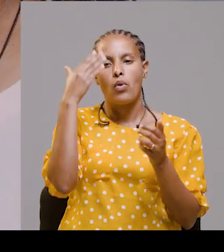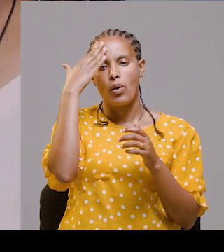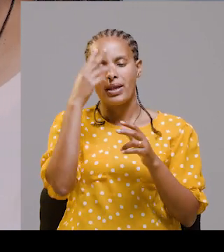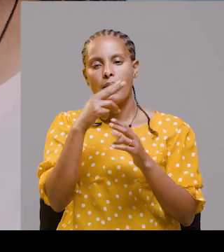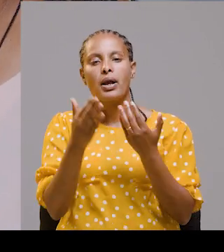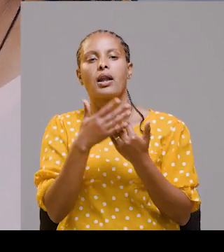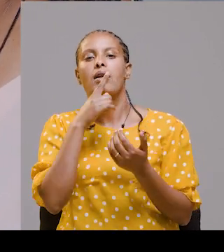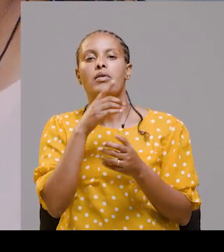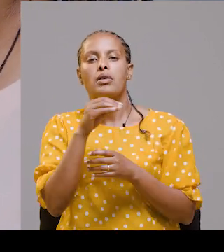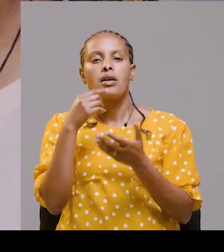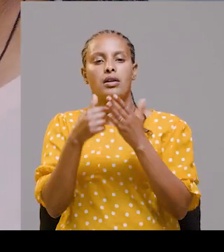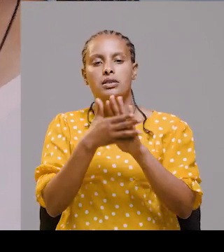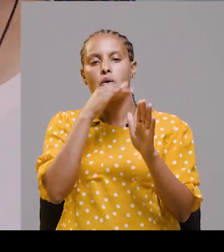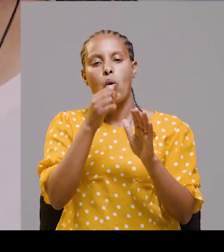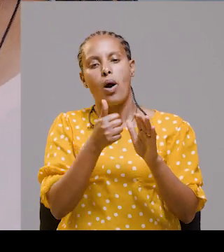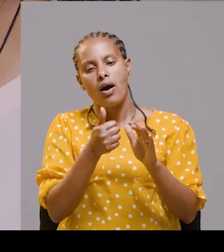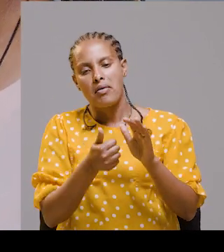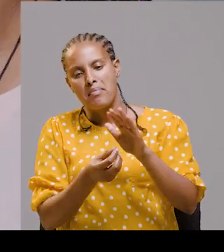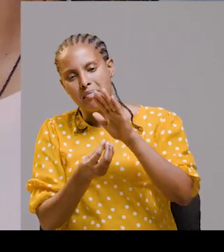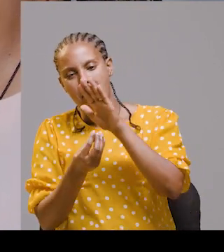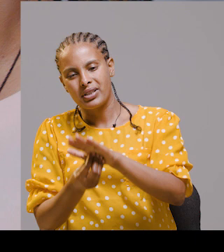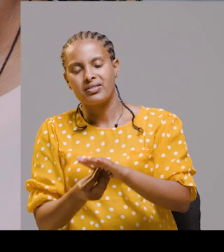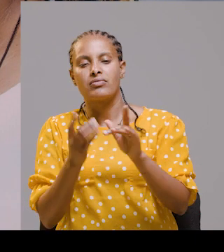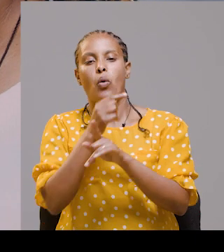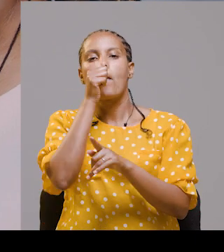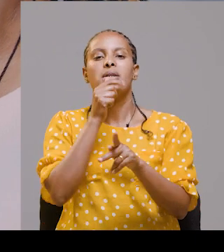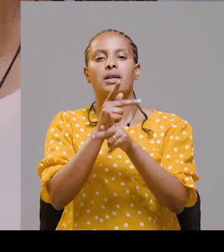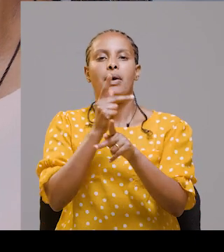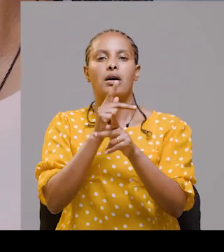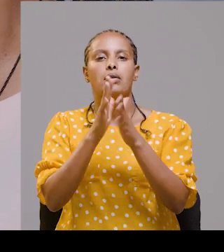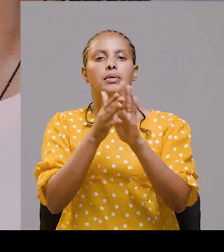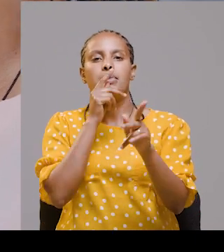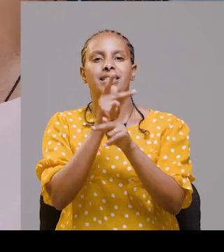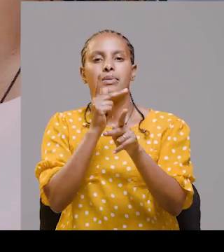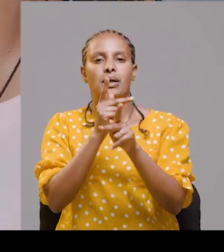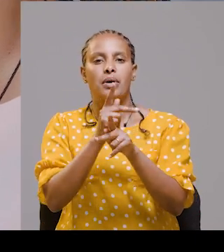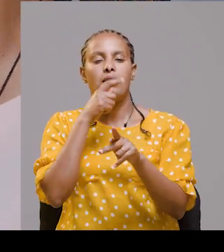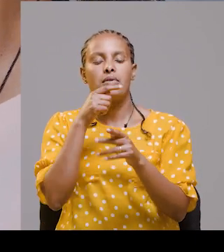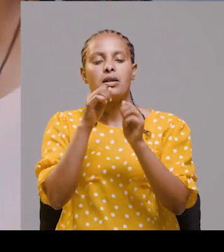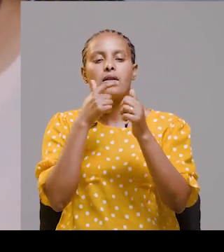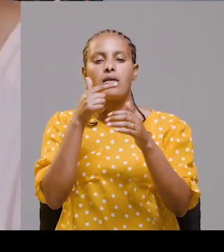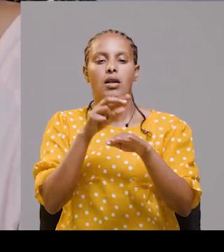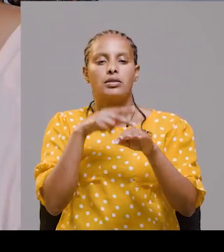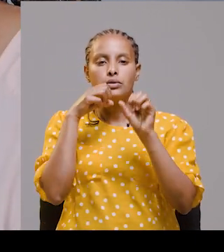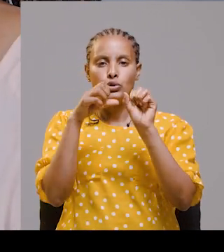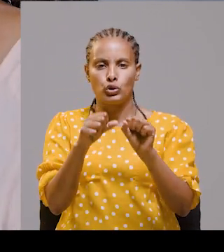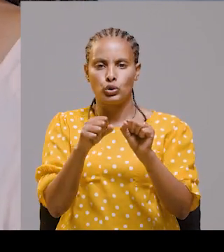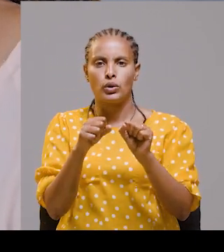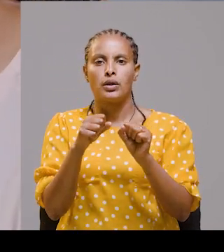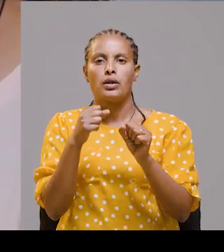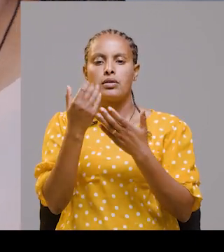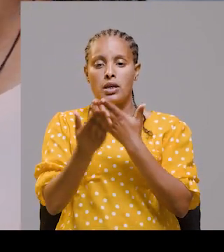በጣም ቀላል ነውና ያንን ሰው አቢዩዝ የማይደረግበት መንገድና ኮንፊደንሻል በሆነ መንገድ ሚስጥሩ በተጠበቀ መንገድ እንዴት ነው ያንን ሰርቪስ ማግኘት